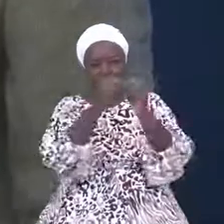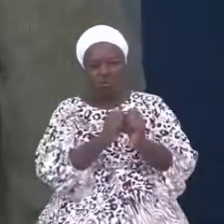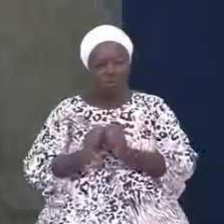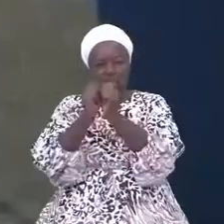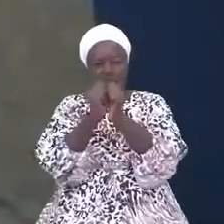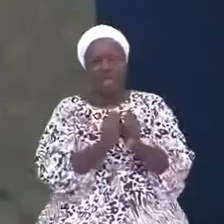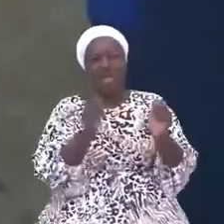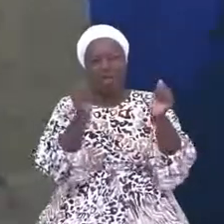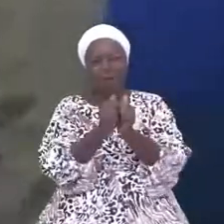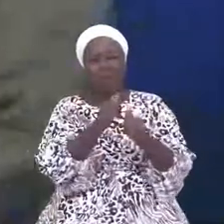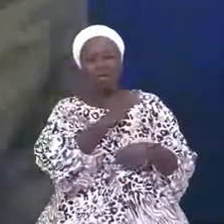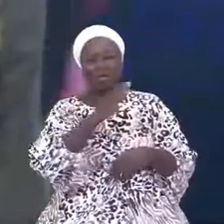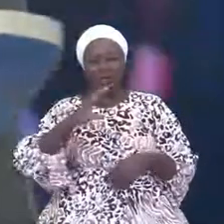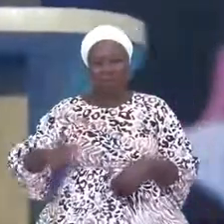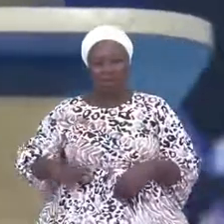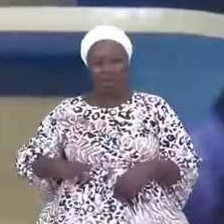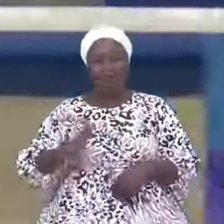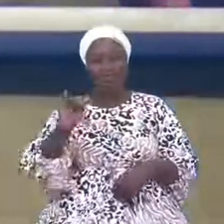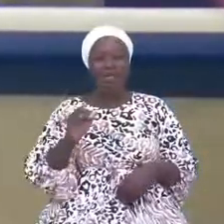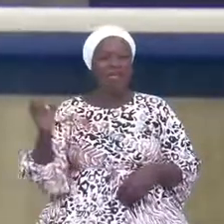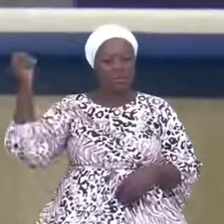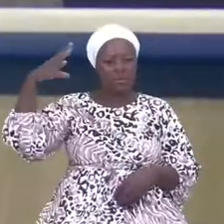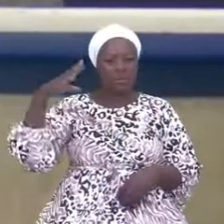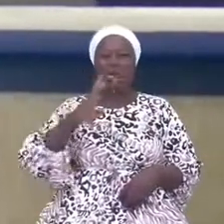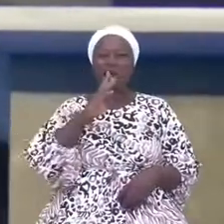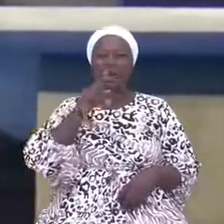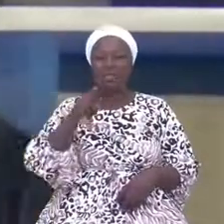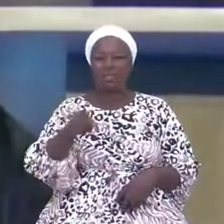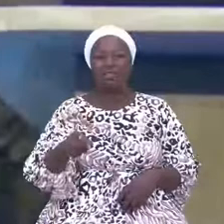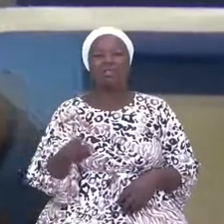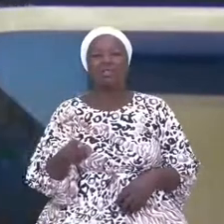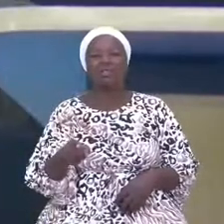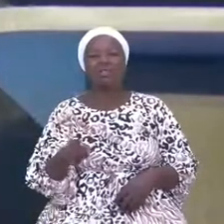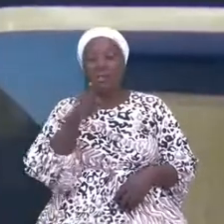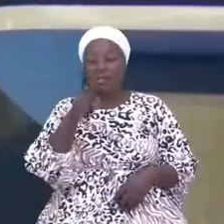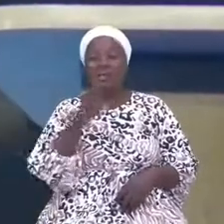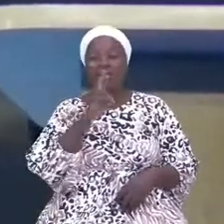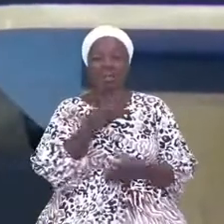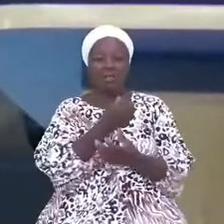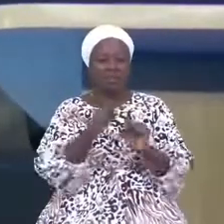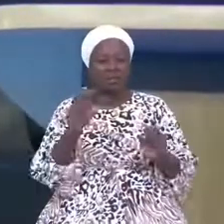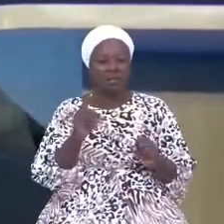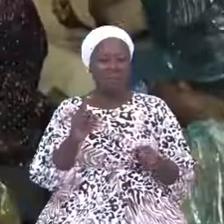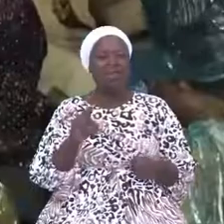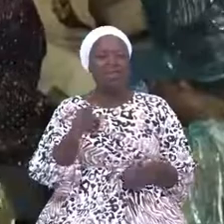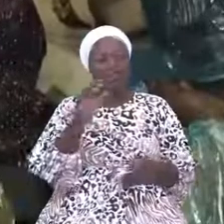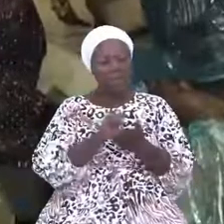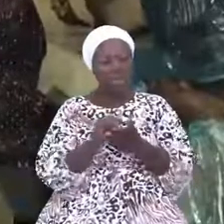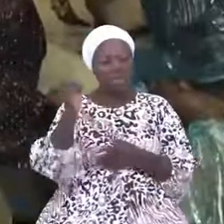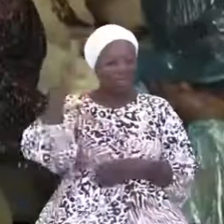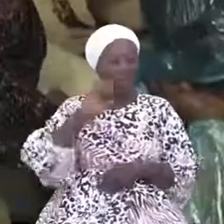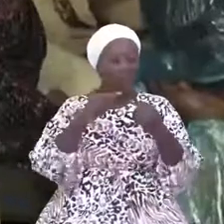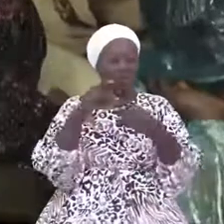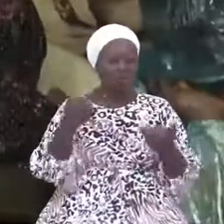la vie avec Christ. C'est par grâce que vous êtes sauvés. »